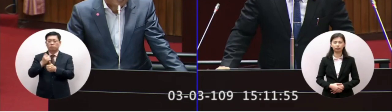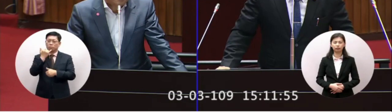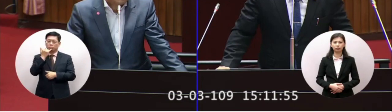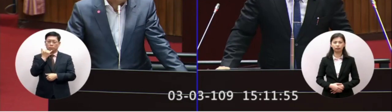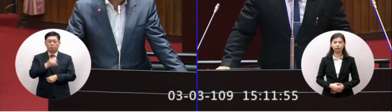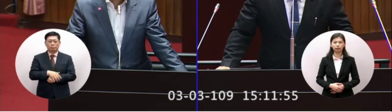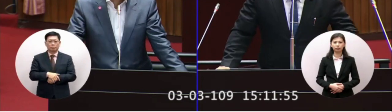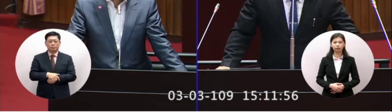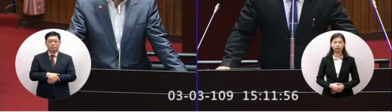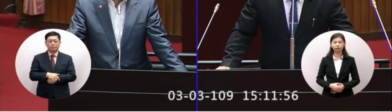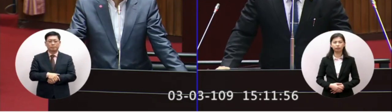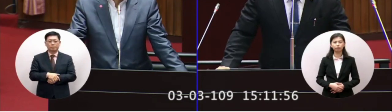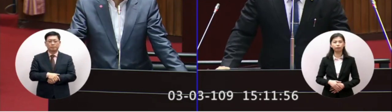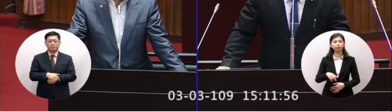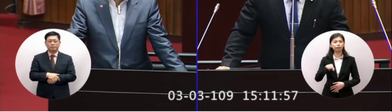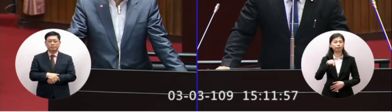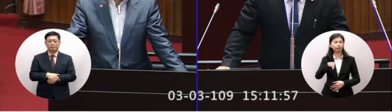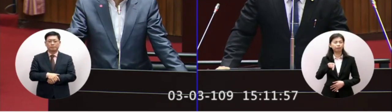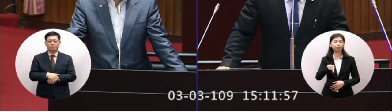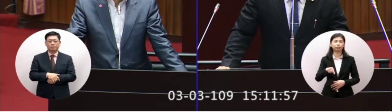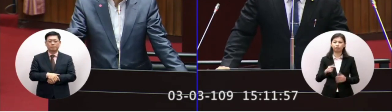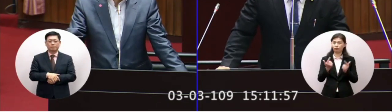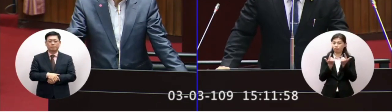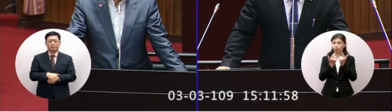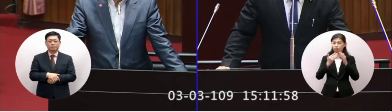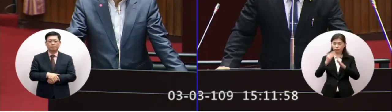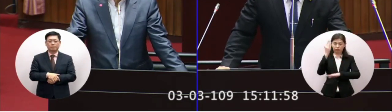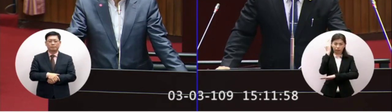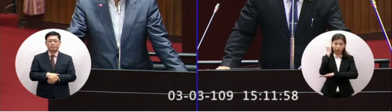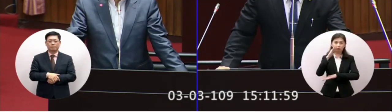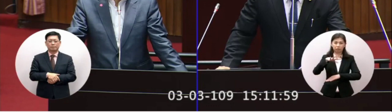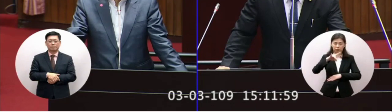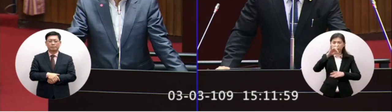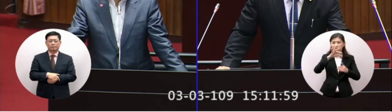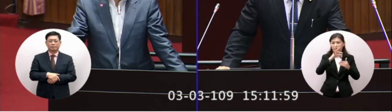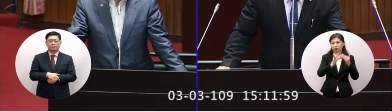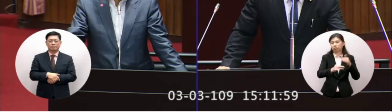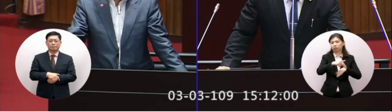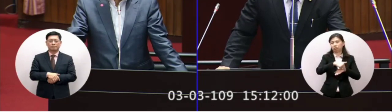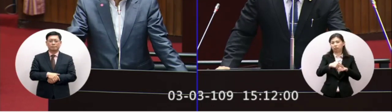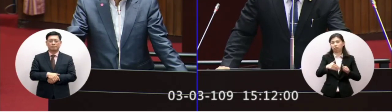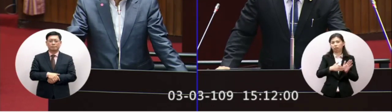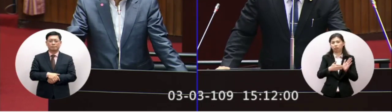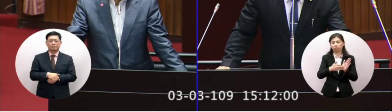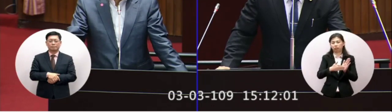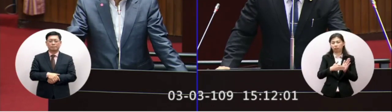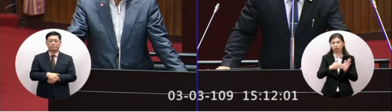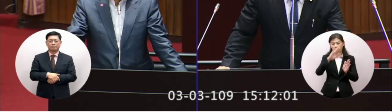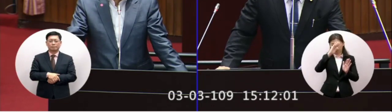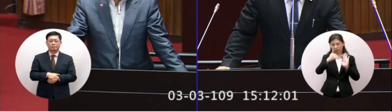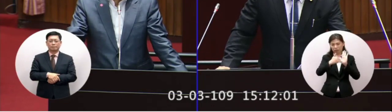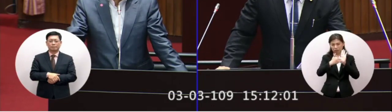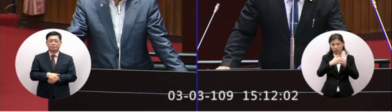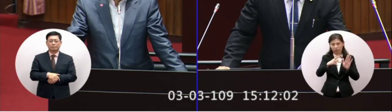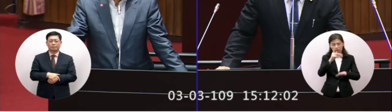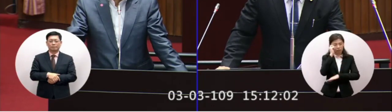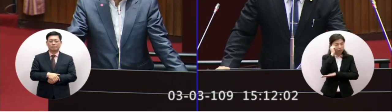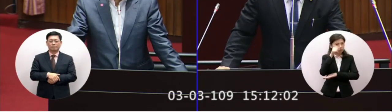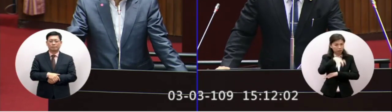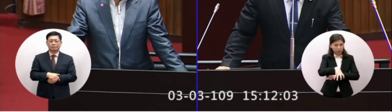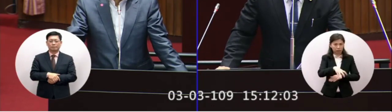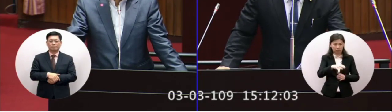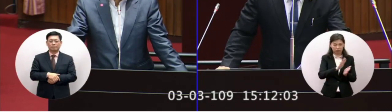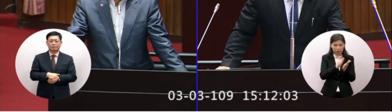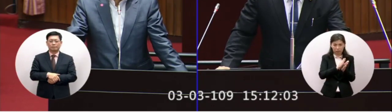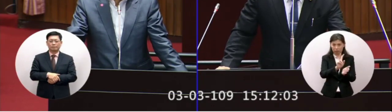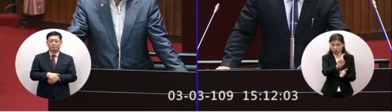事情有没有顺畅？ 对，那因为这个部分其实台北市政府已经有订立相关的这个有60页的这个防疫旅馆的标准作业流